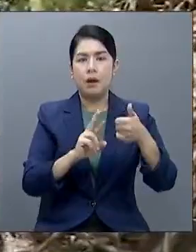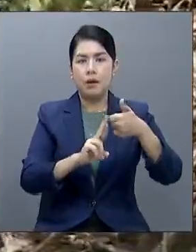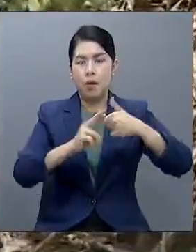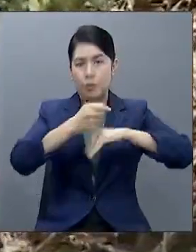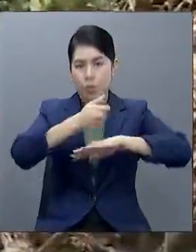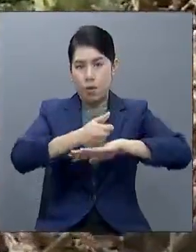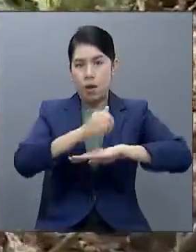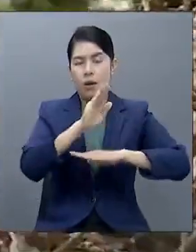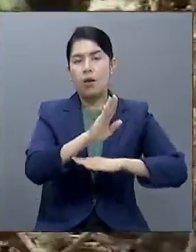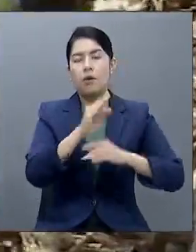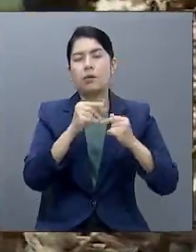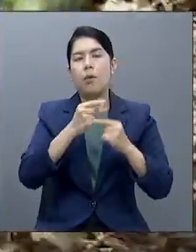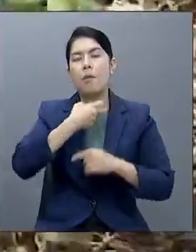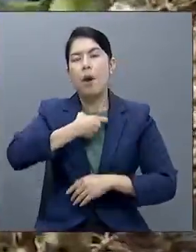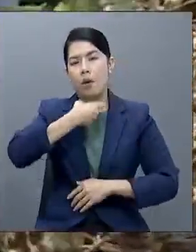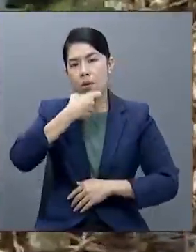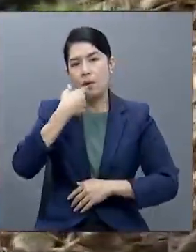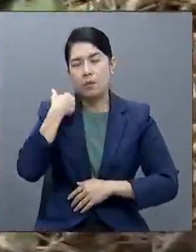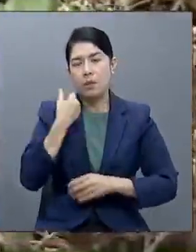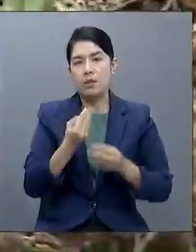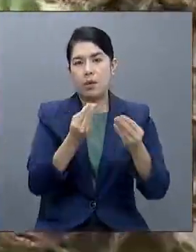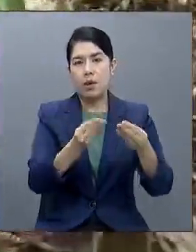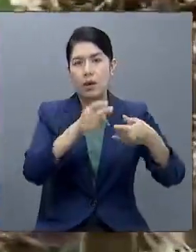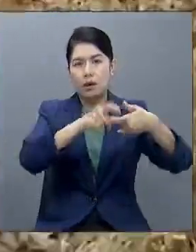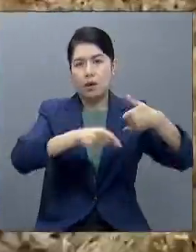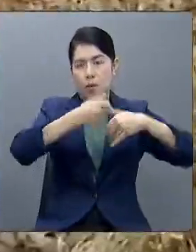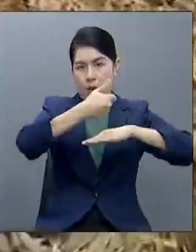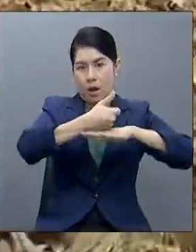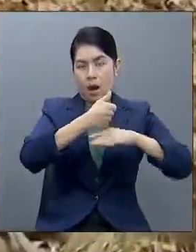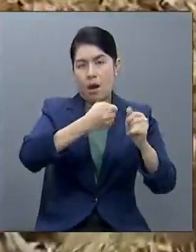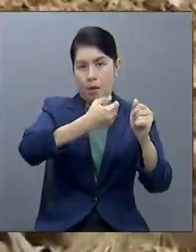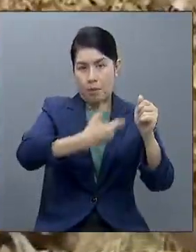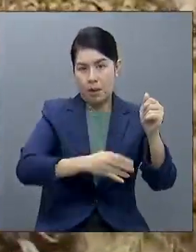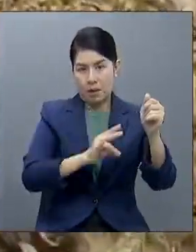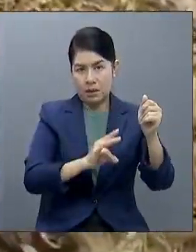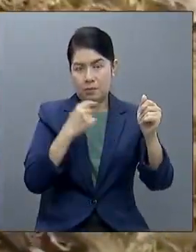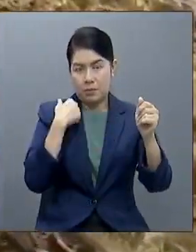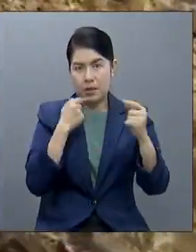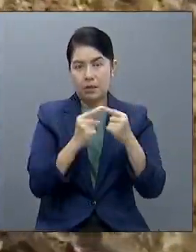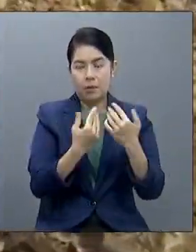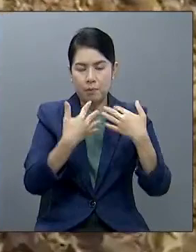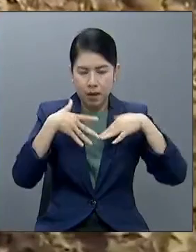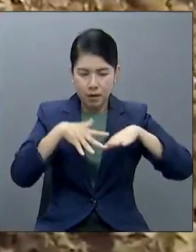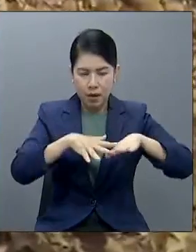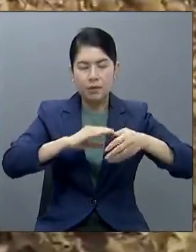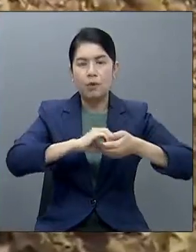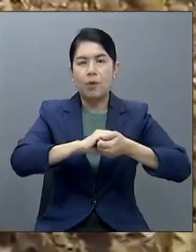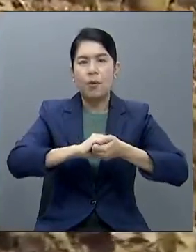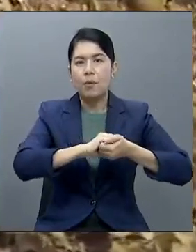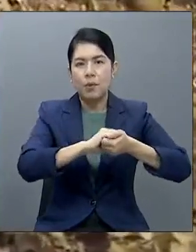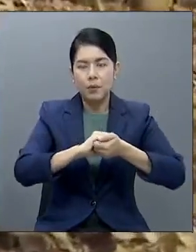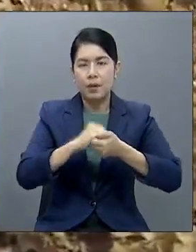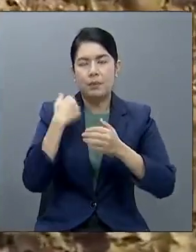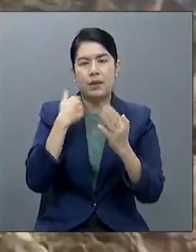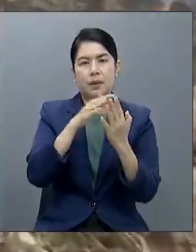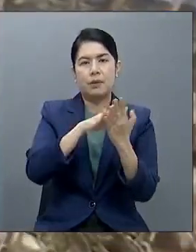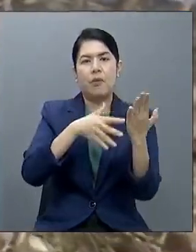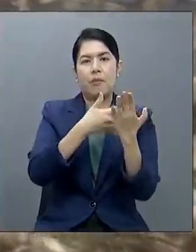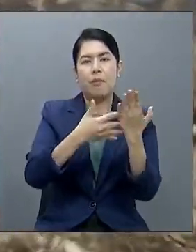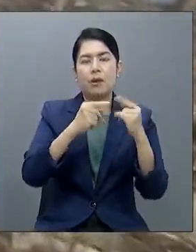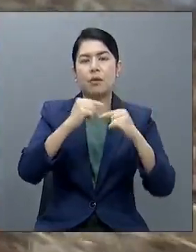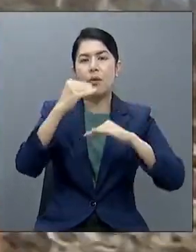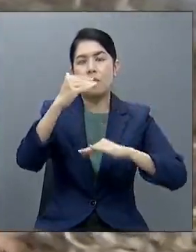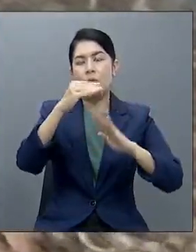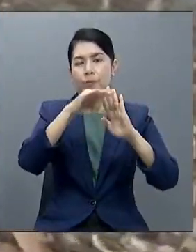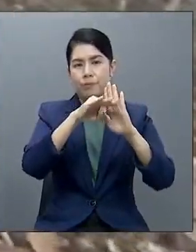จังหวัดแม่ฮ่องสอนสั่งการให้นายอำเภอทั้ง7อำเภอต้องบูรณาการความร่วมมือจากทุกภาคส่วนและกำหนดแนวทางเป้าหมายร่วมกันอย่างชัดเจ